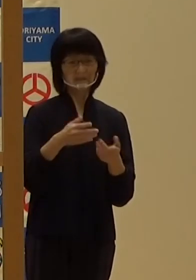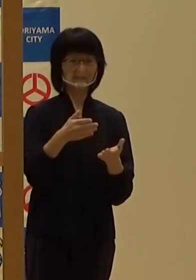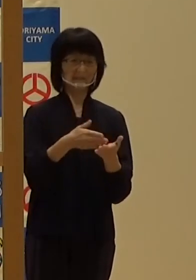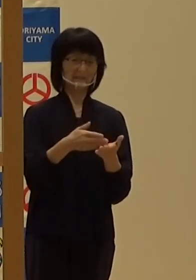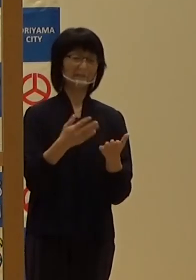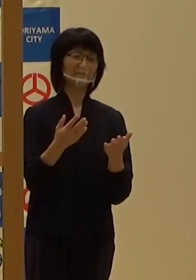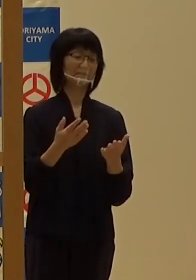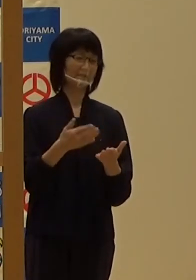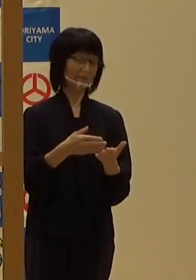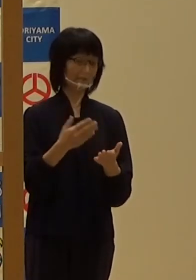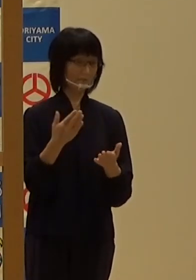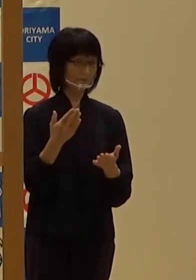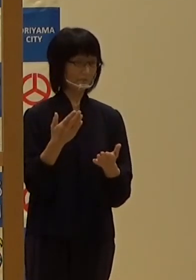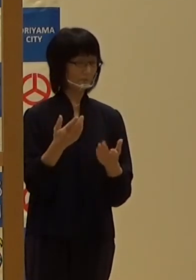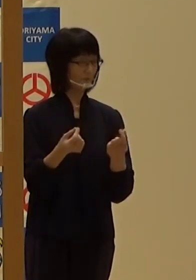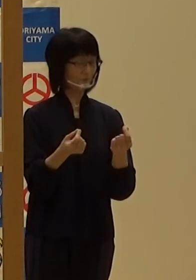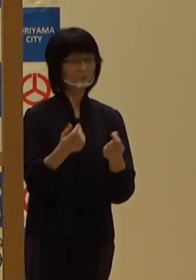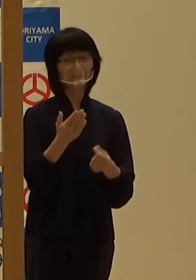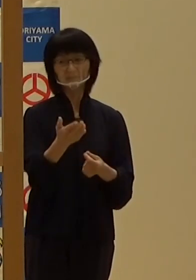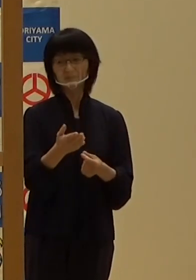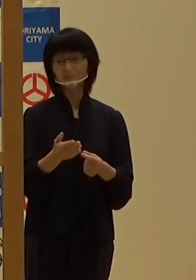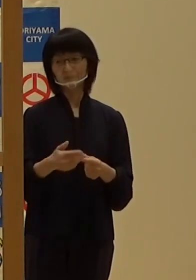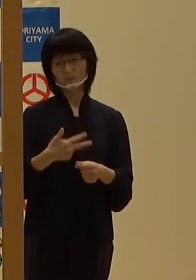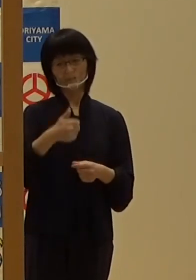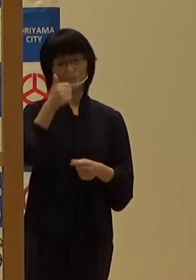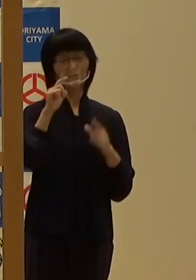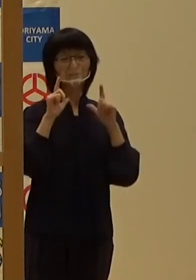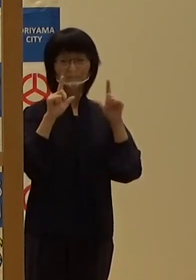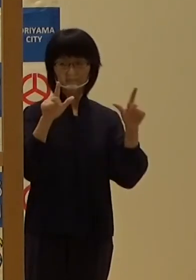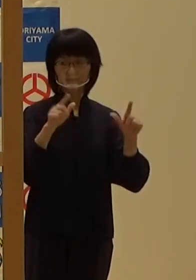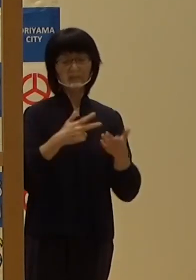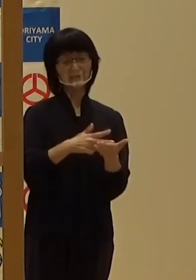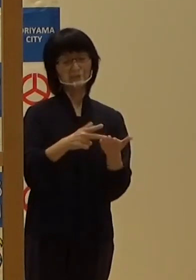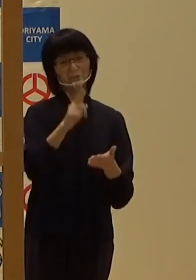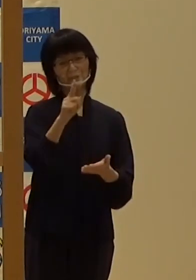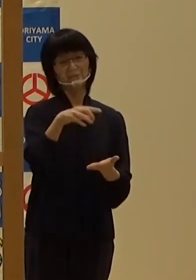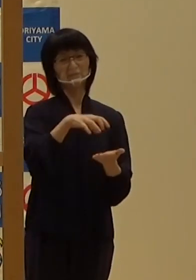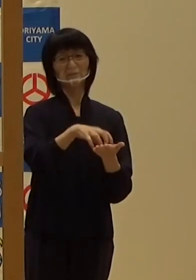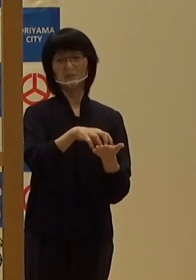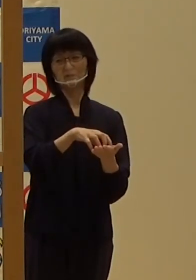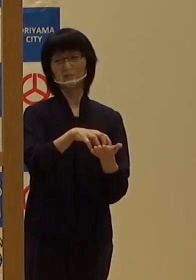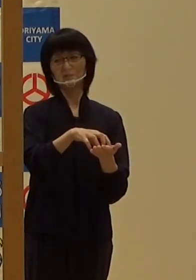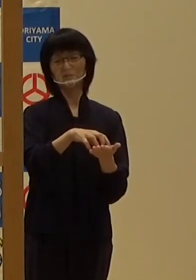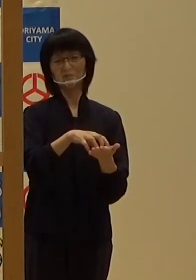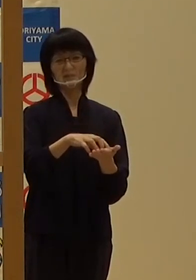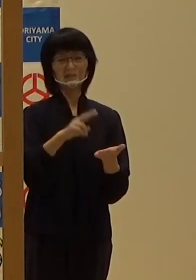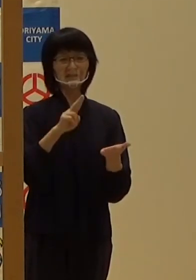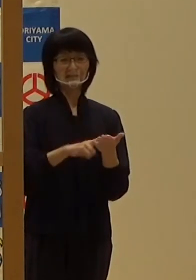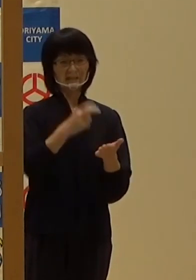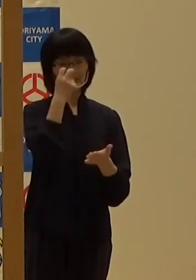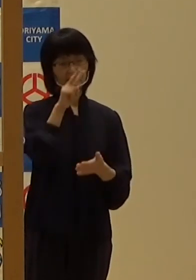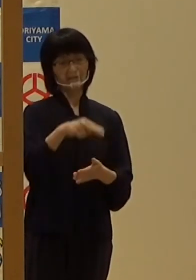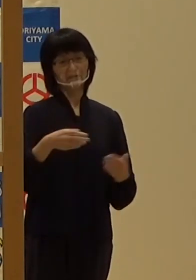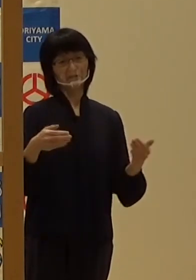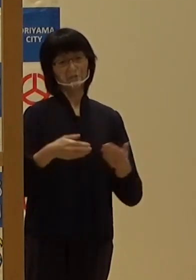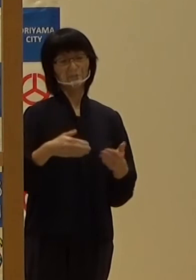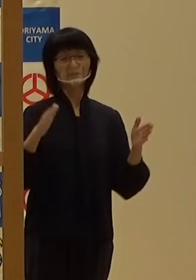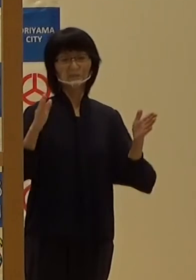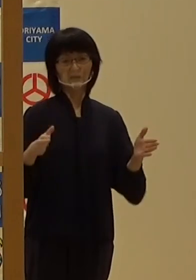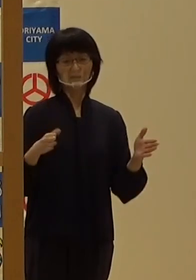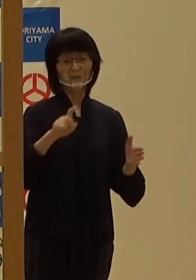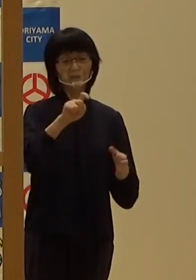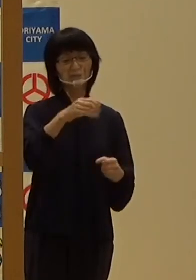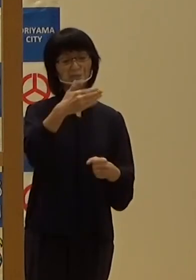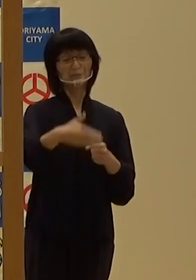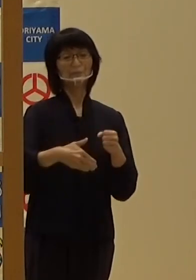よろしゅうございますか。この資料1にもございますように指定管理業務期間と19年